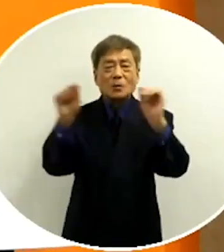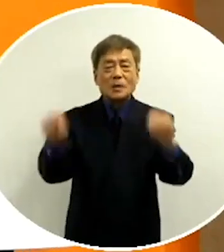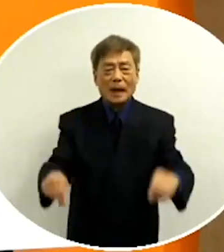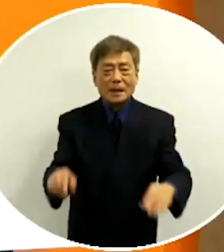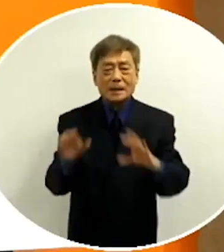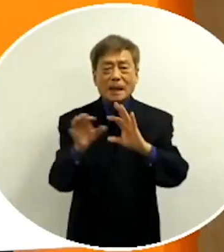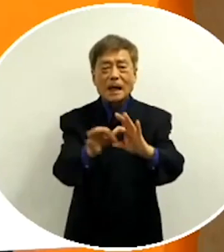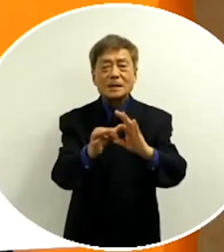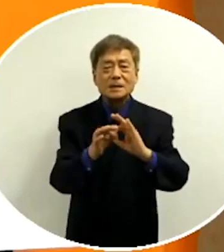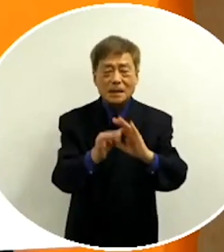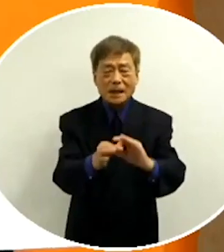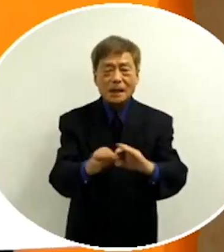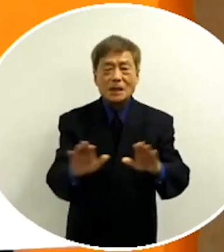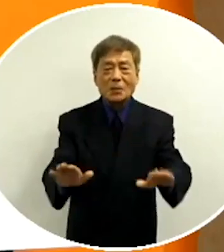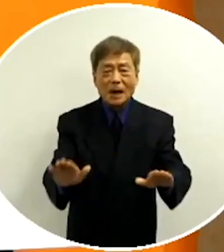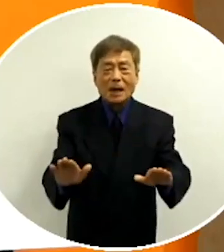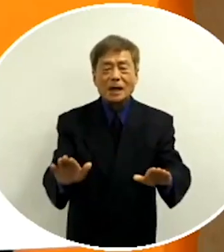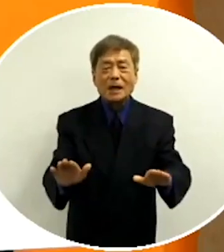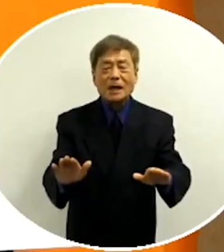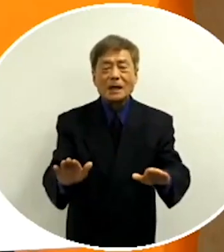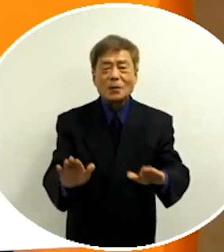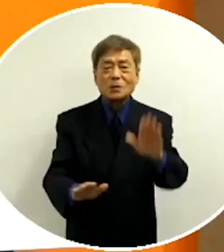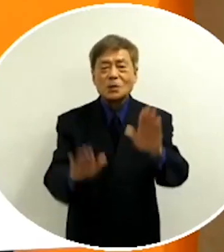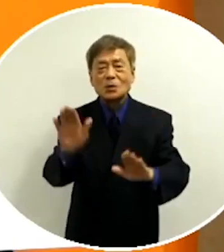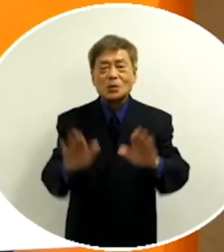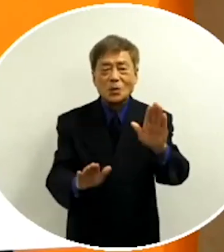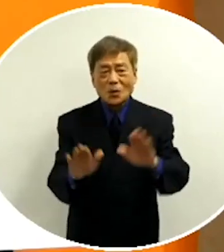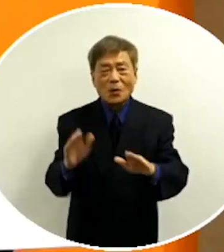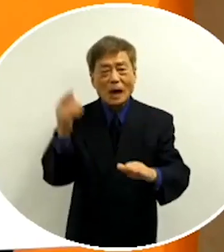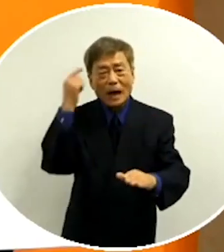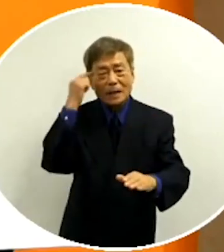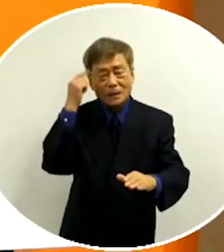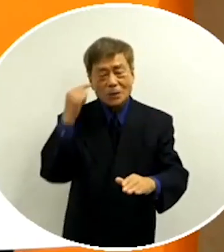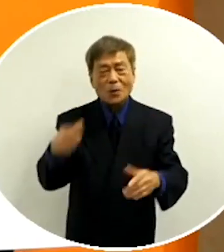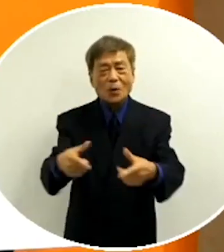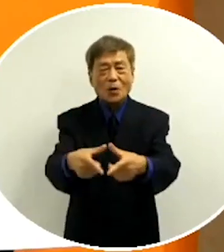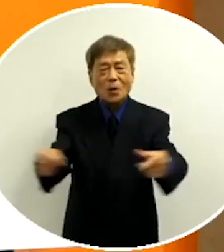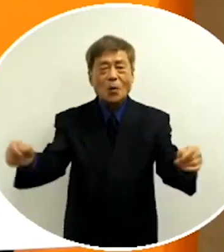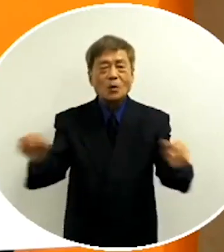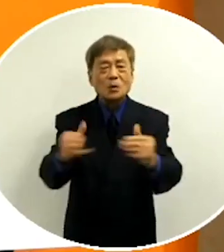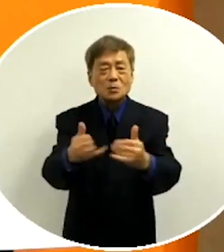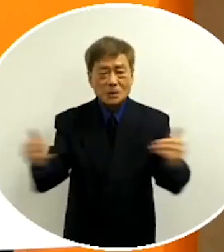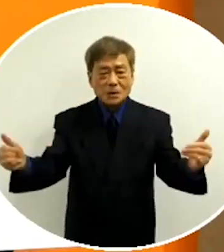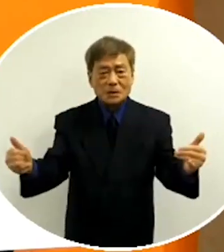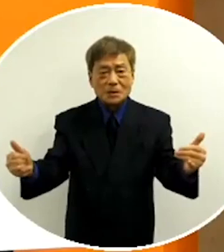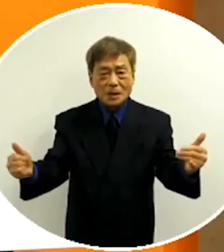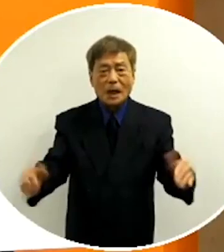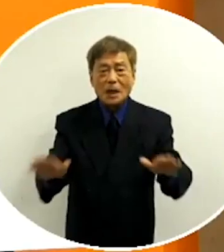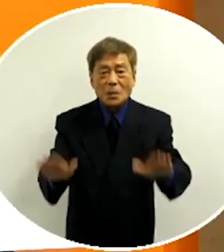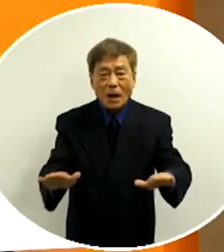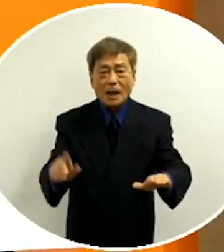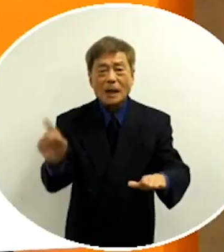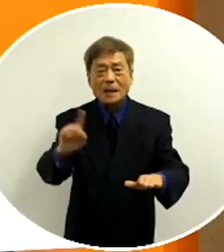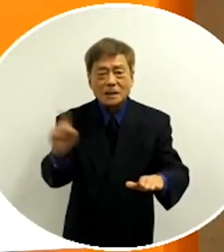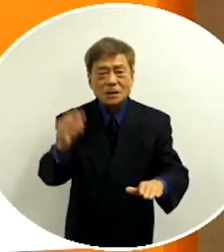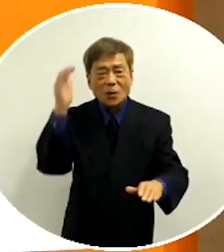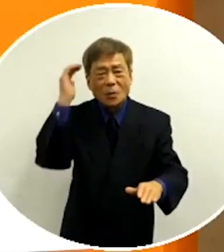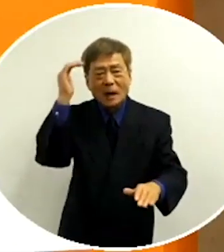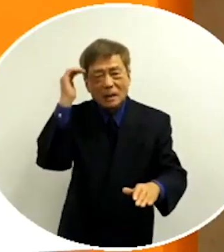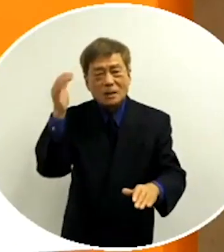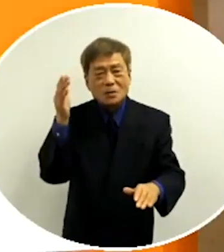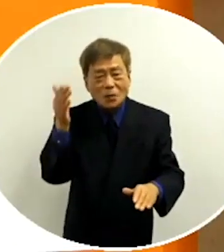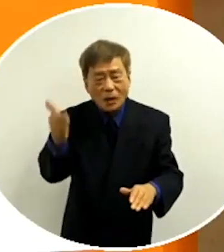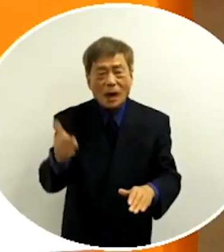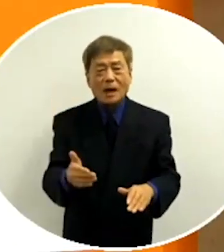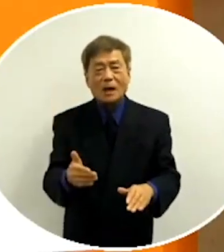がやっぱり国民が何に困っているのかどういう悩みを持っているの